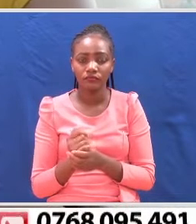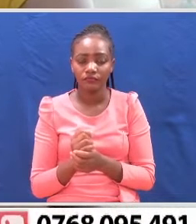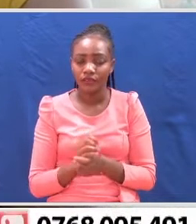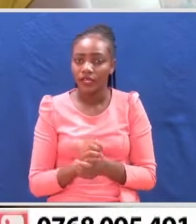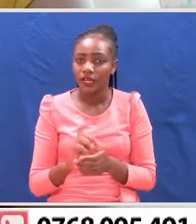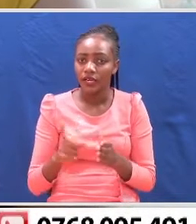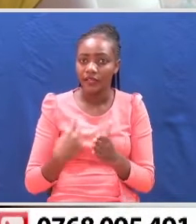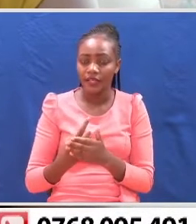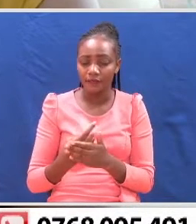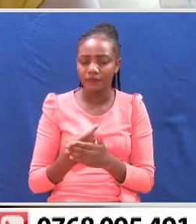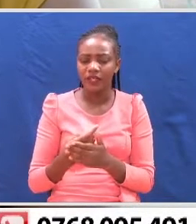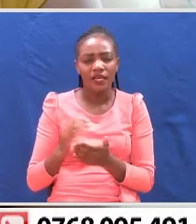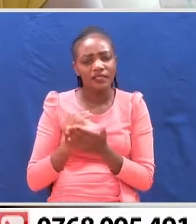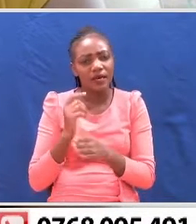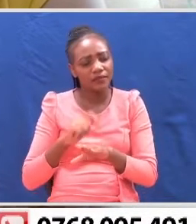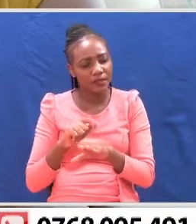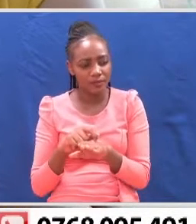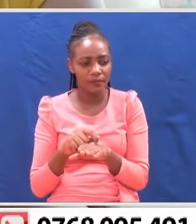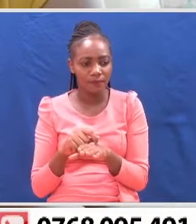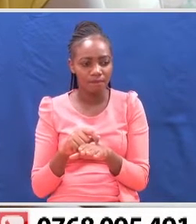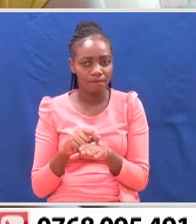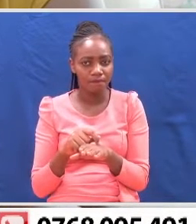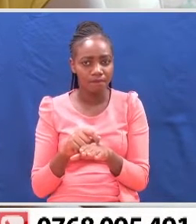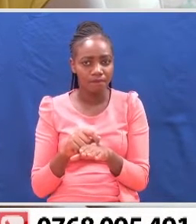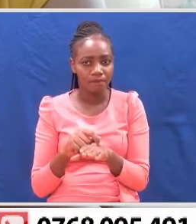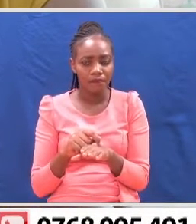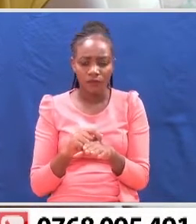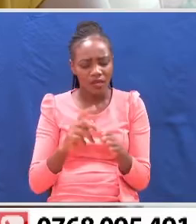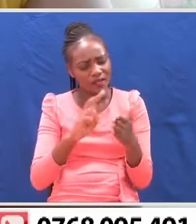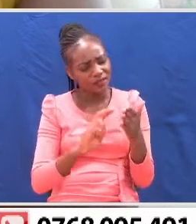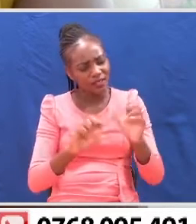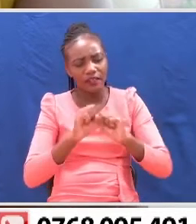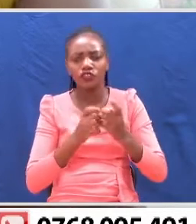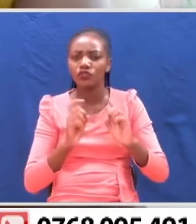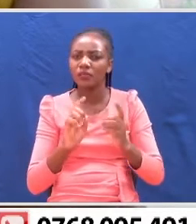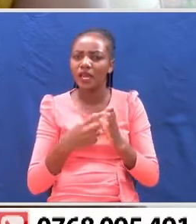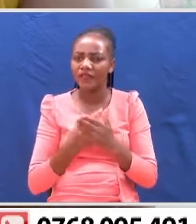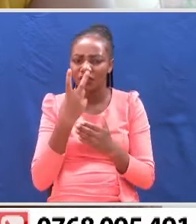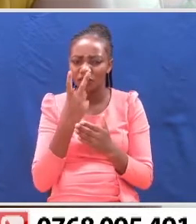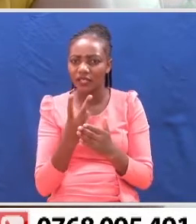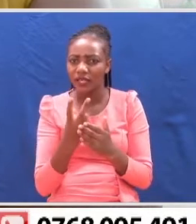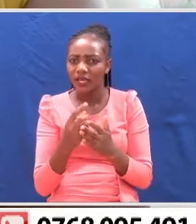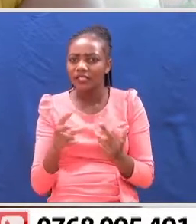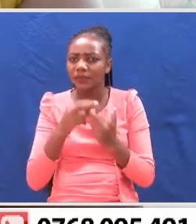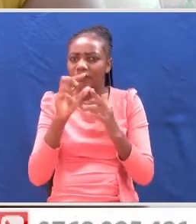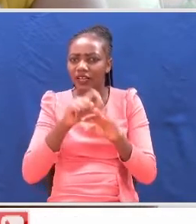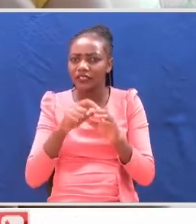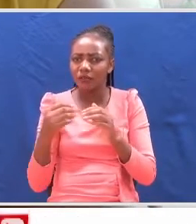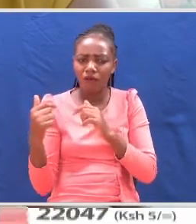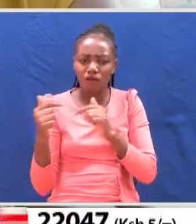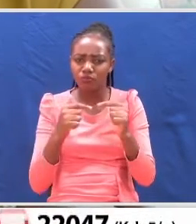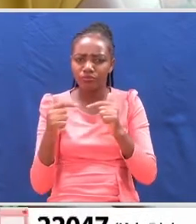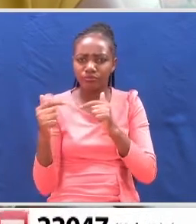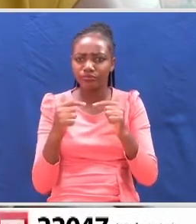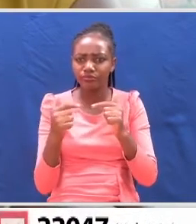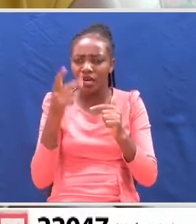Kuna nyakati nyingi utakwenda katika mitandao ya kijamii na upati, aswa wakati huo wa mvutano, ulikuwa unapata maneno